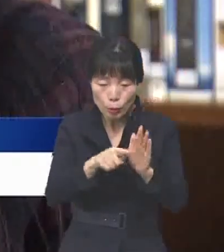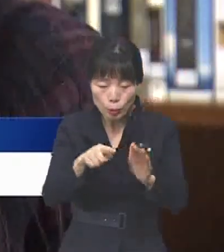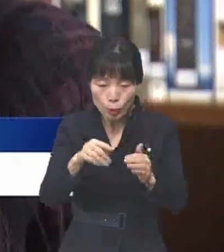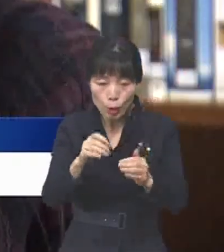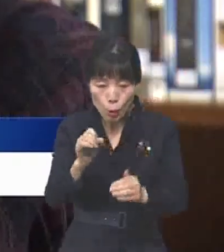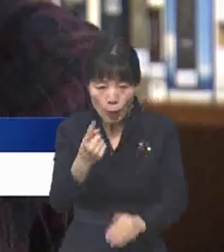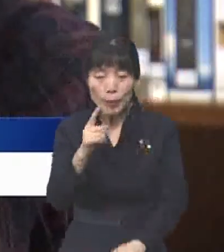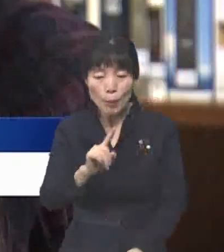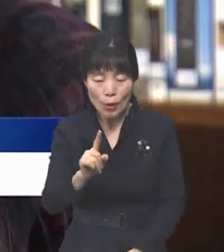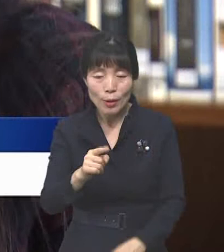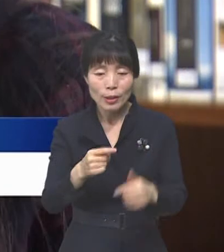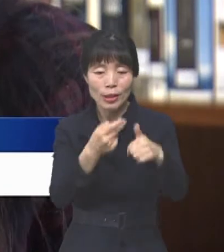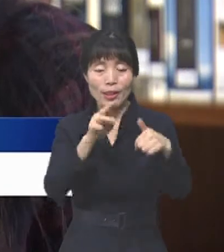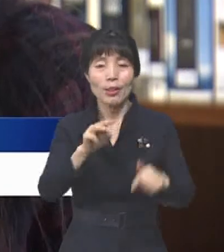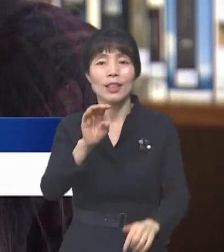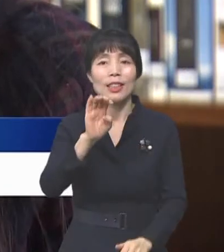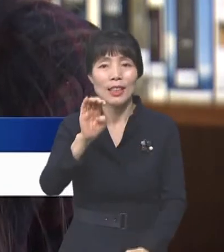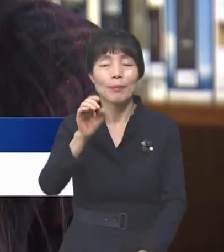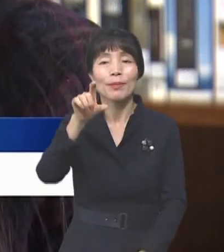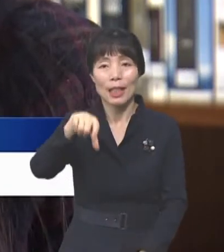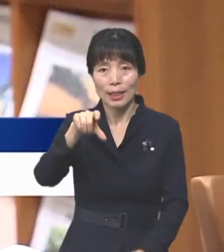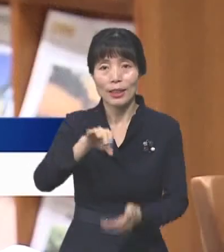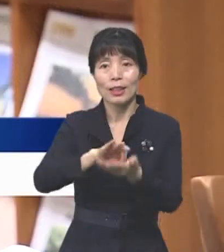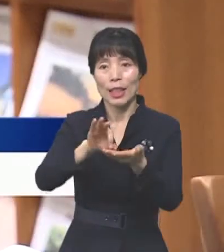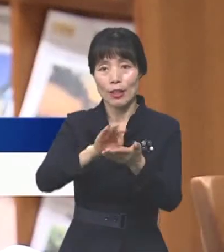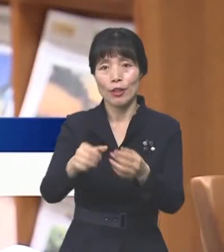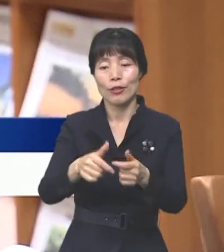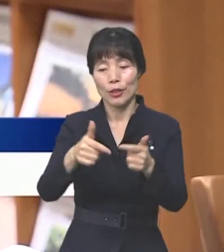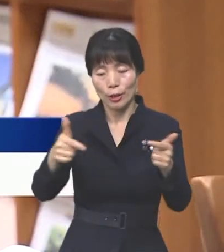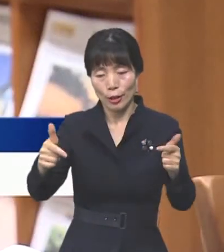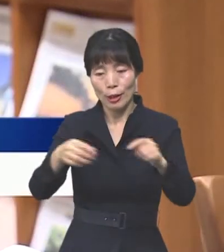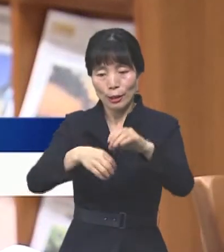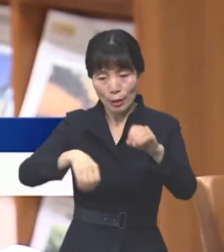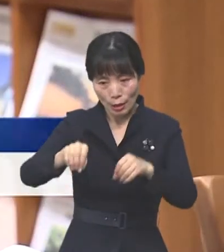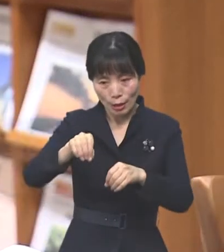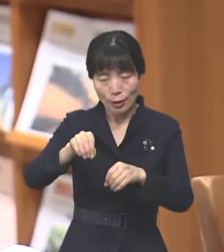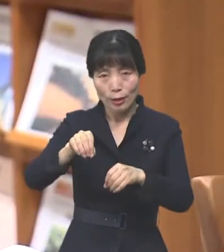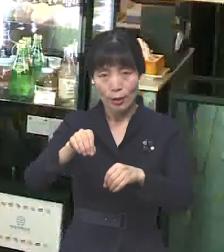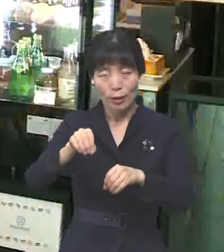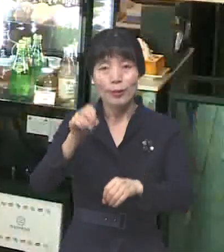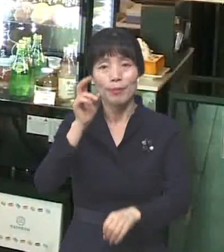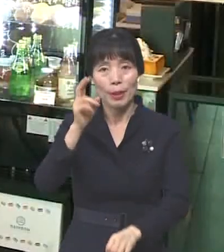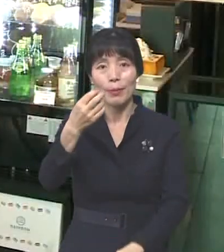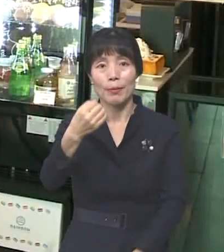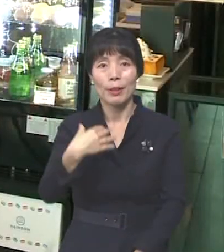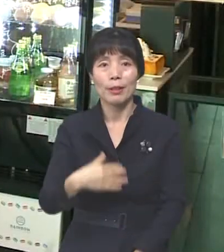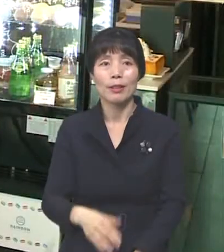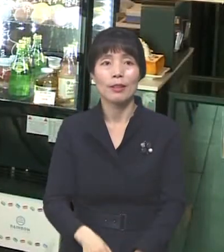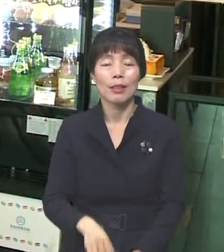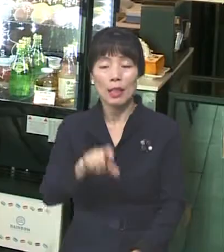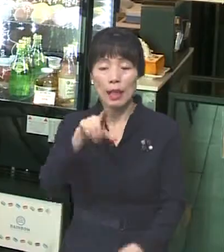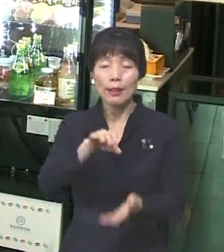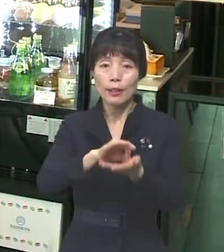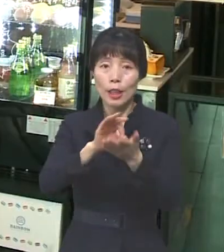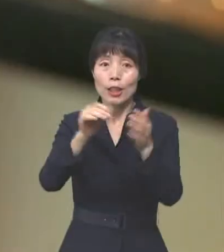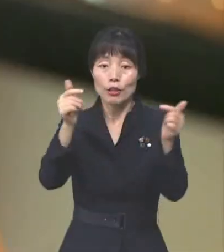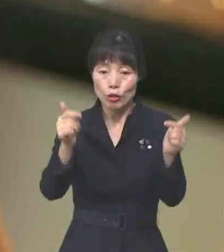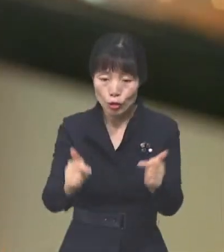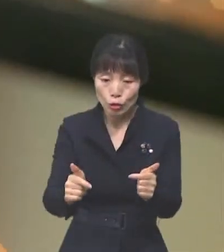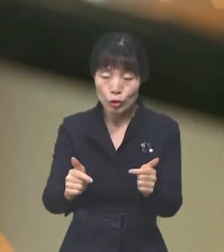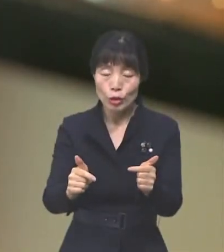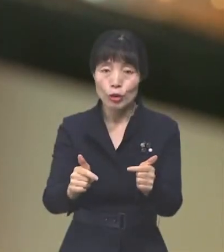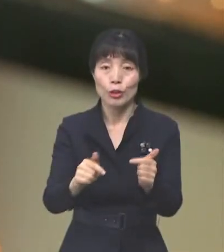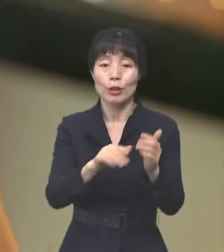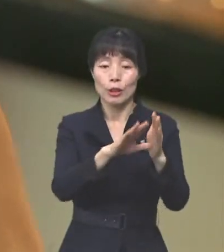원인을 인천 이음카드 사용 급증에 따른 대체 효과로 분석했습니다. 역내 카드 사용의 감소세가